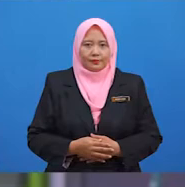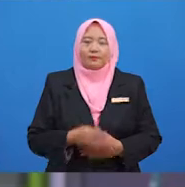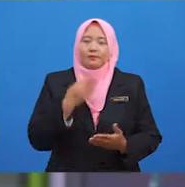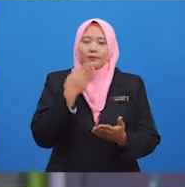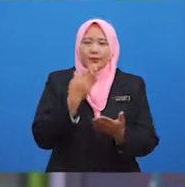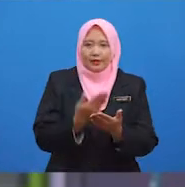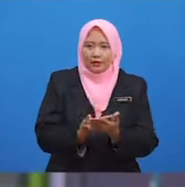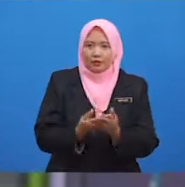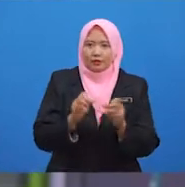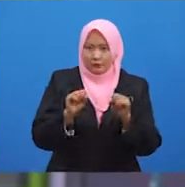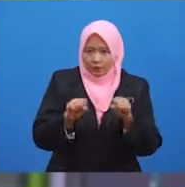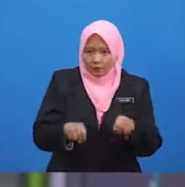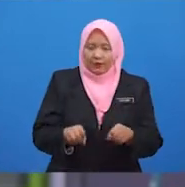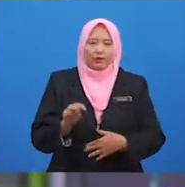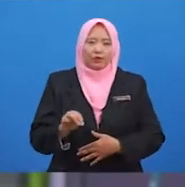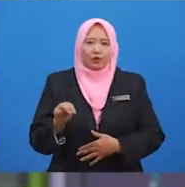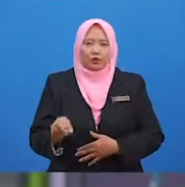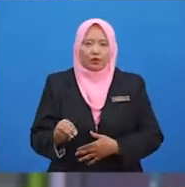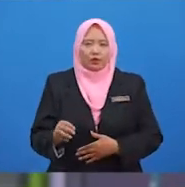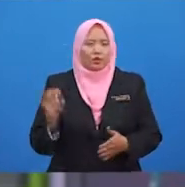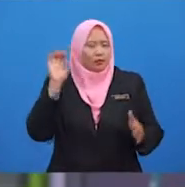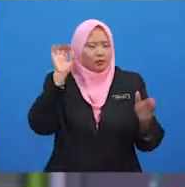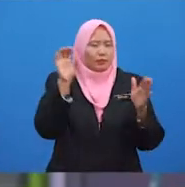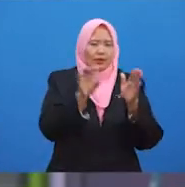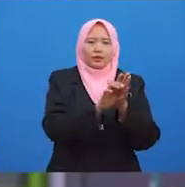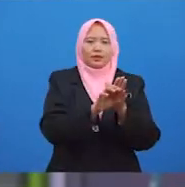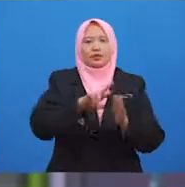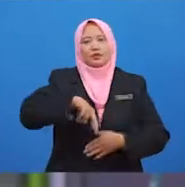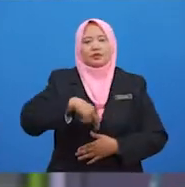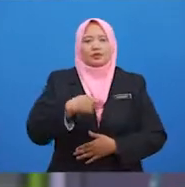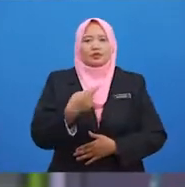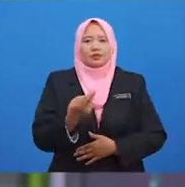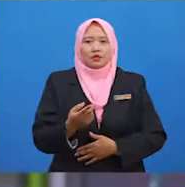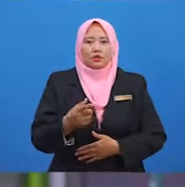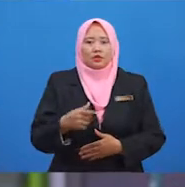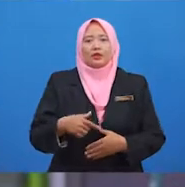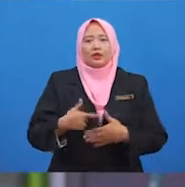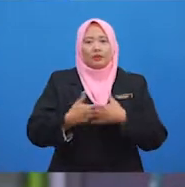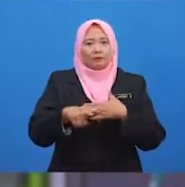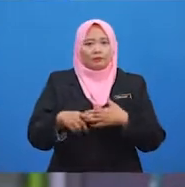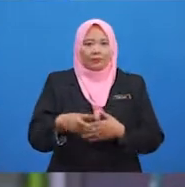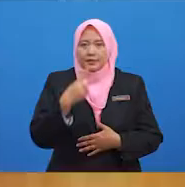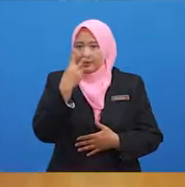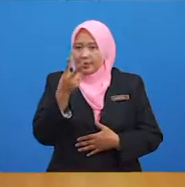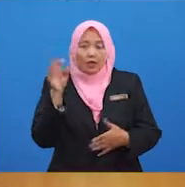Baiklah, bolehkah murid-murid gambarkan perasaan setelah melihat gambar tersebut?